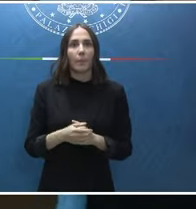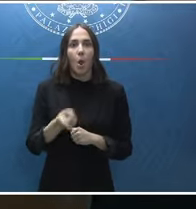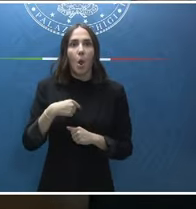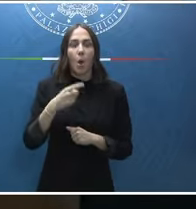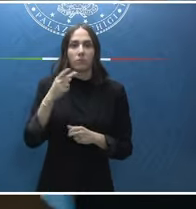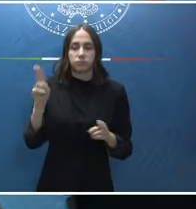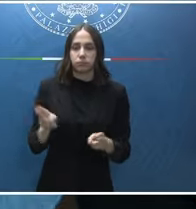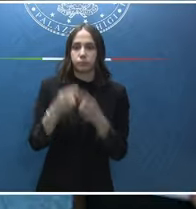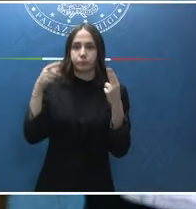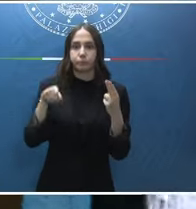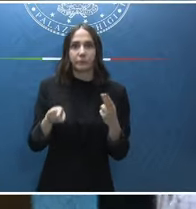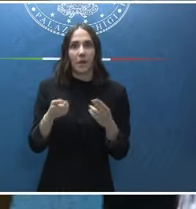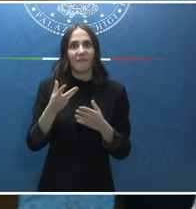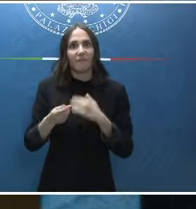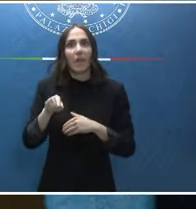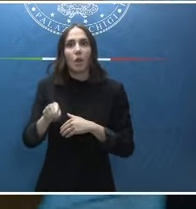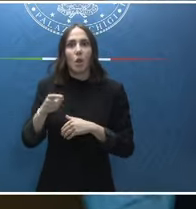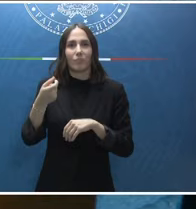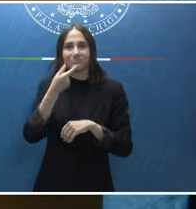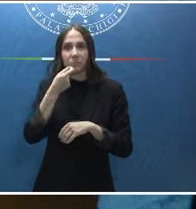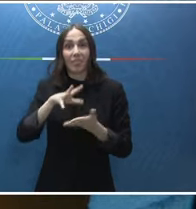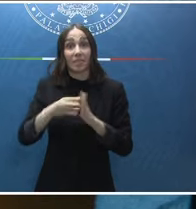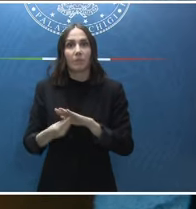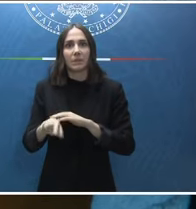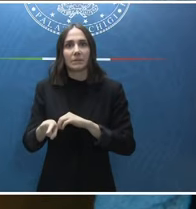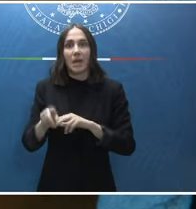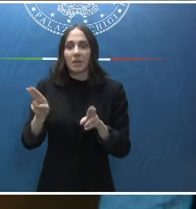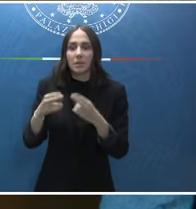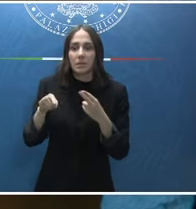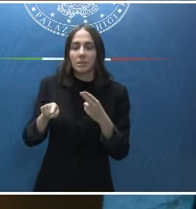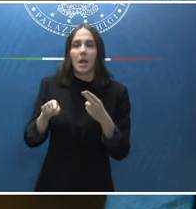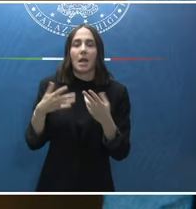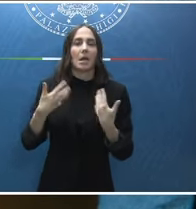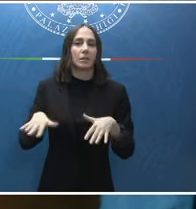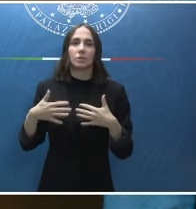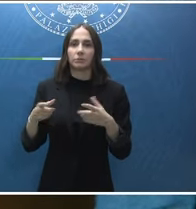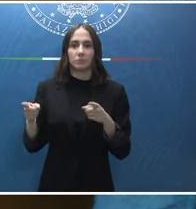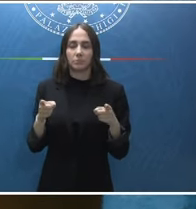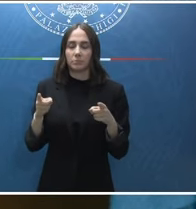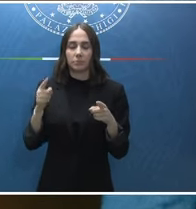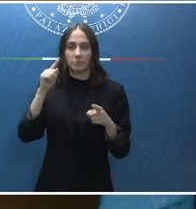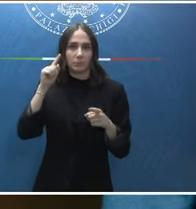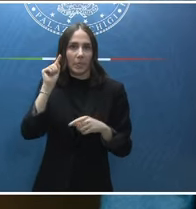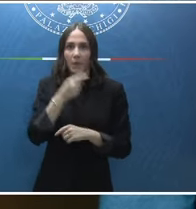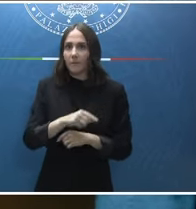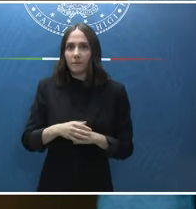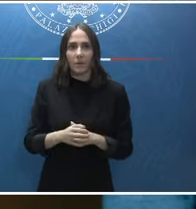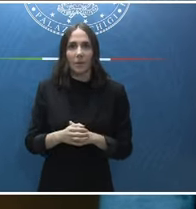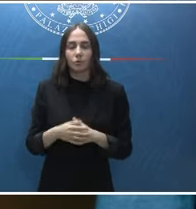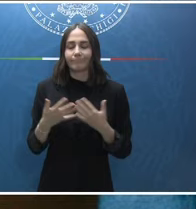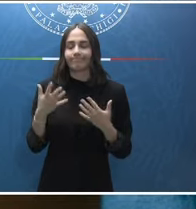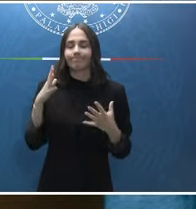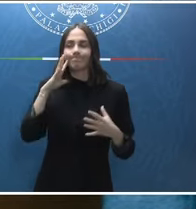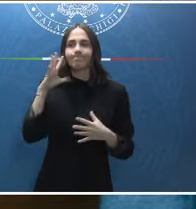dipendenza dalle sostanze di nostro figlio, eravamo ormai già su un terreno minato. ci siamo resi conto che era necessario